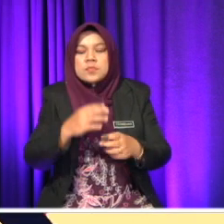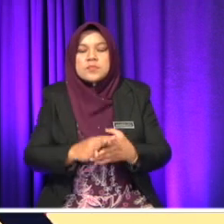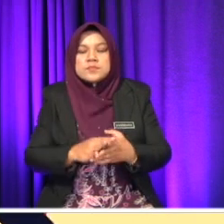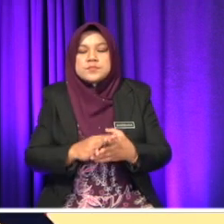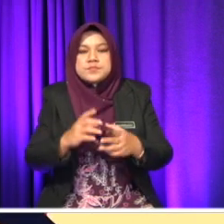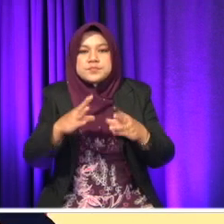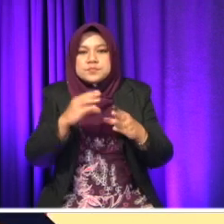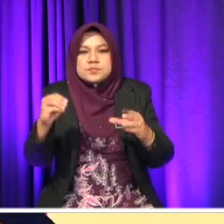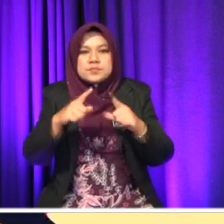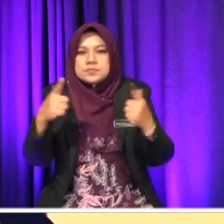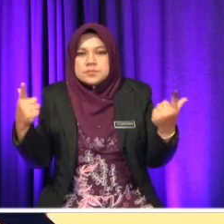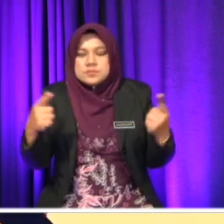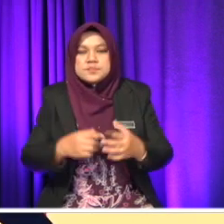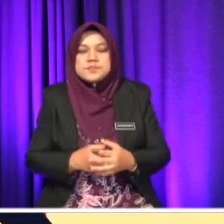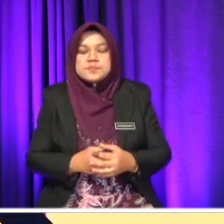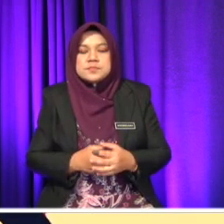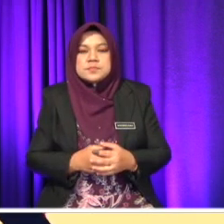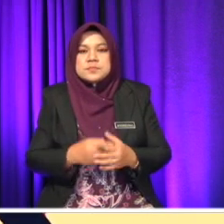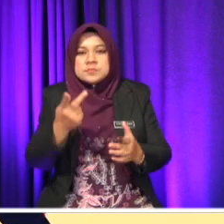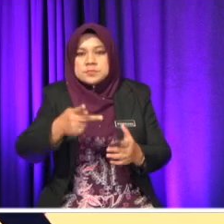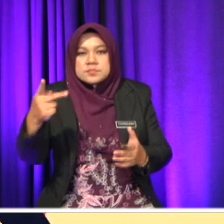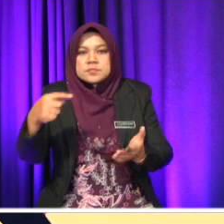origami dan sebagainya